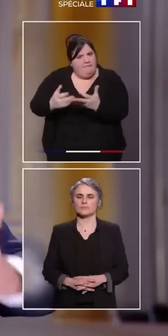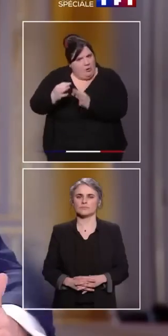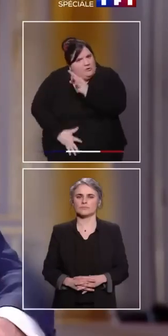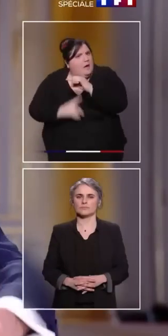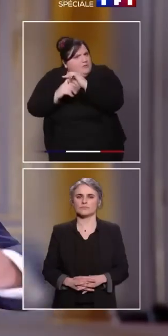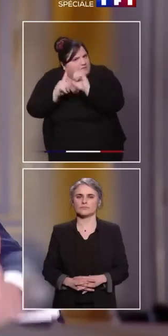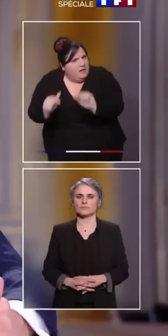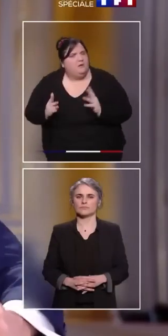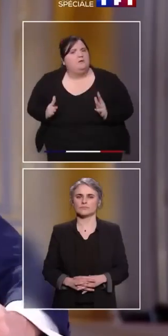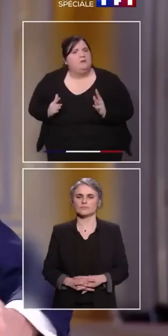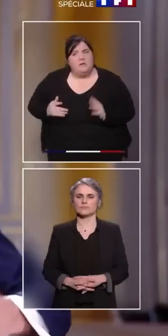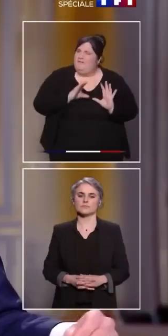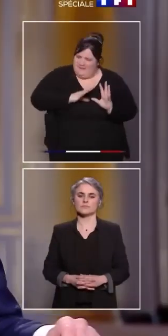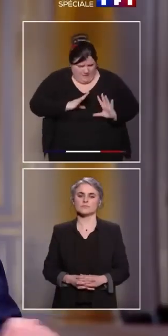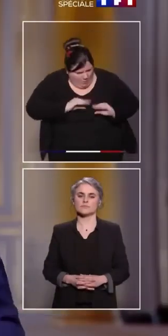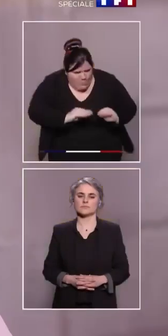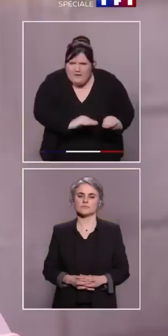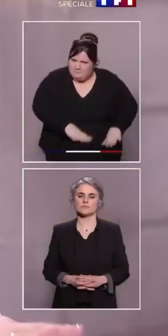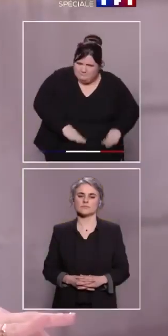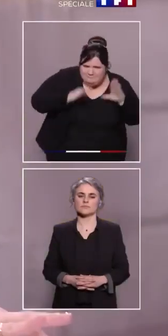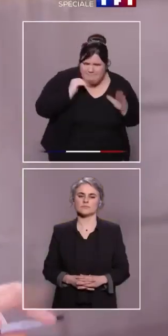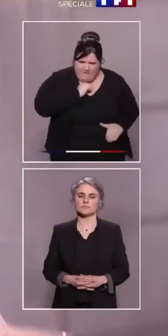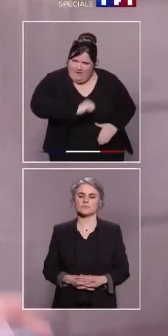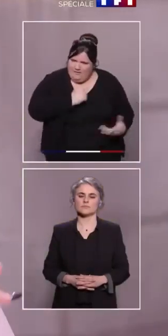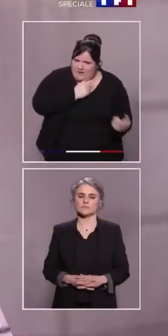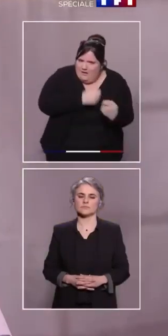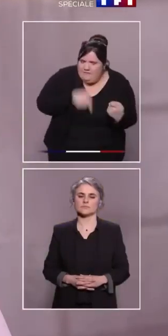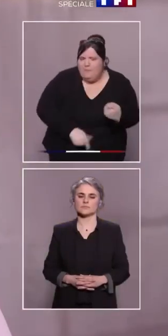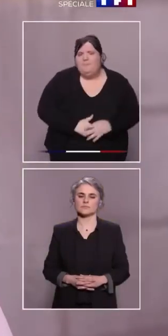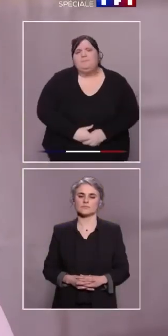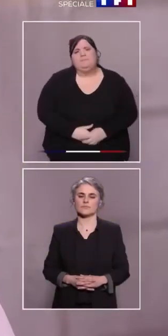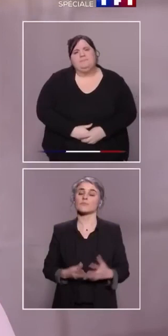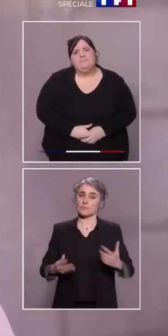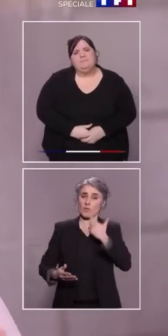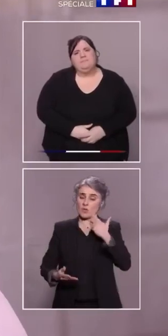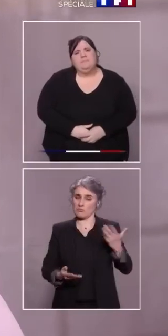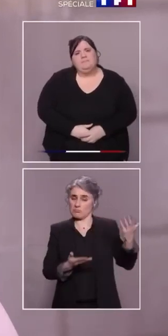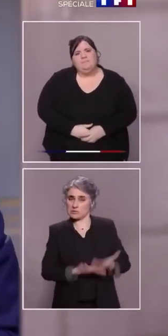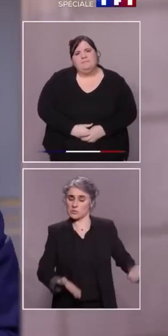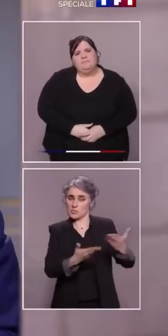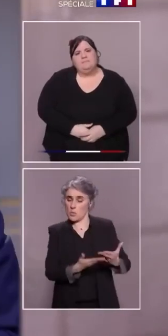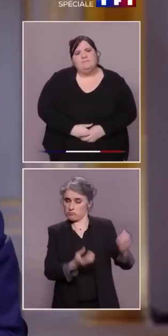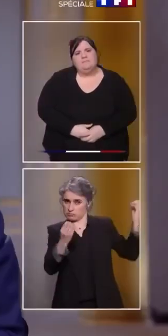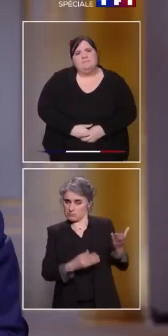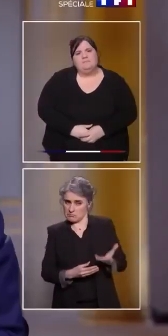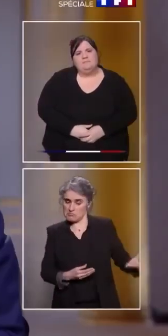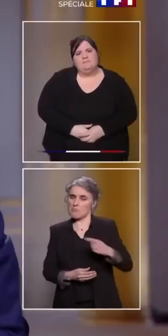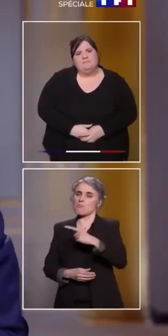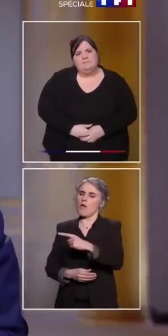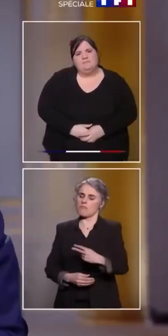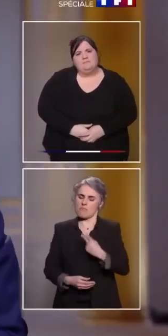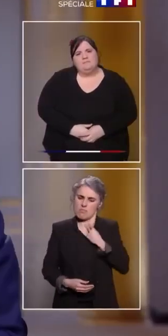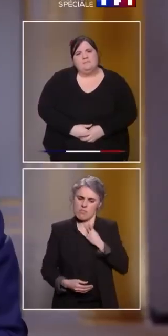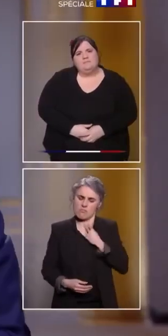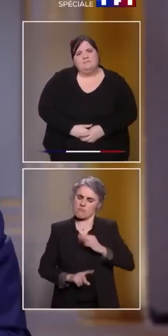paracétamol. Tous les experts disent vous avez un problème. Donc après ce qui vient de se passer, vous êtes en train de nous dire que vous n'êtes pas condamné à l'immobilisme. Il reste 4